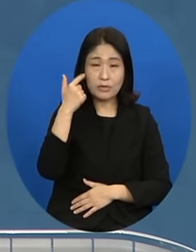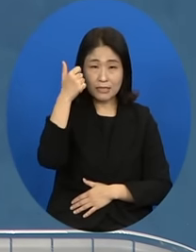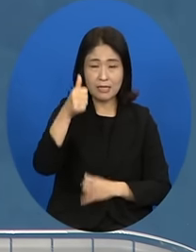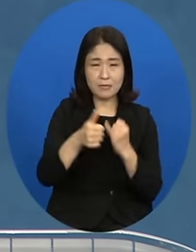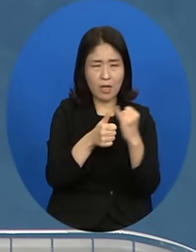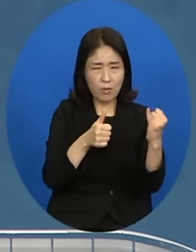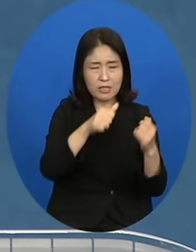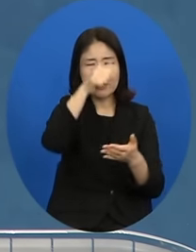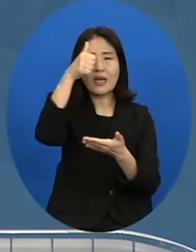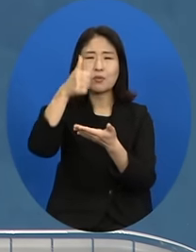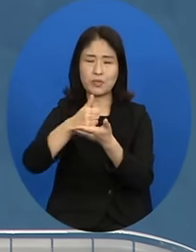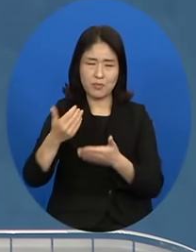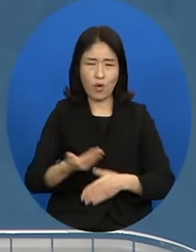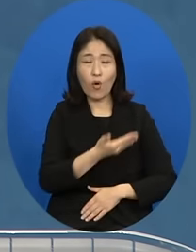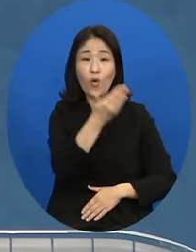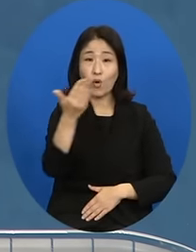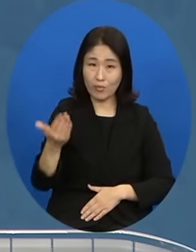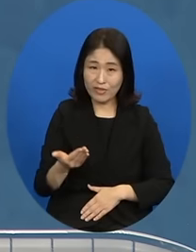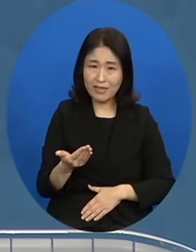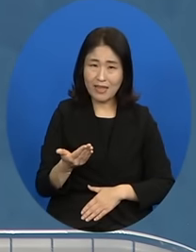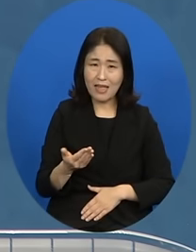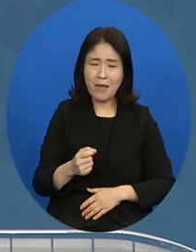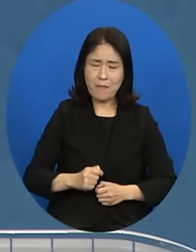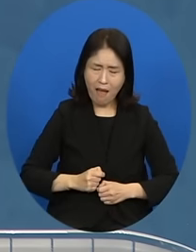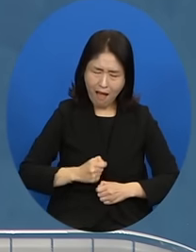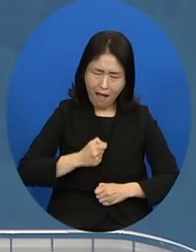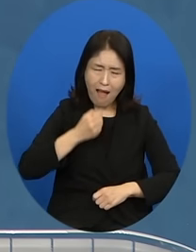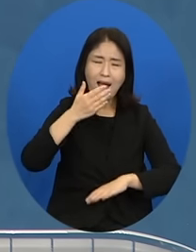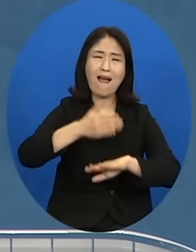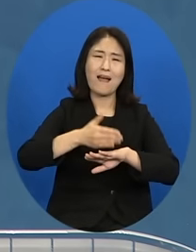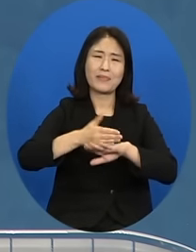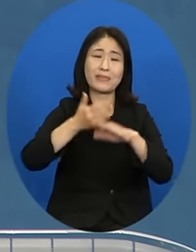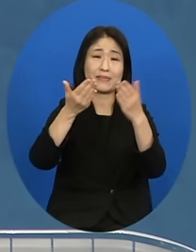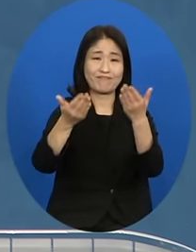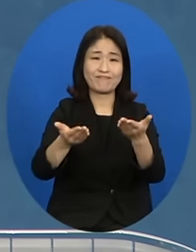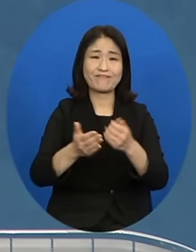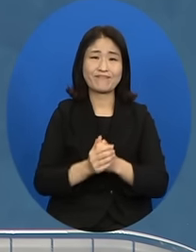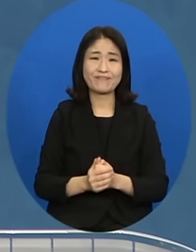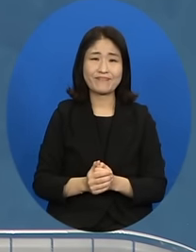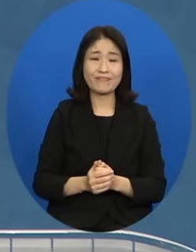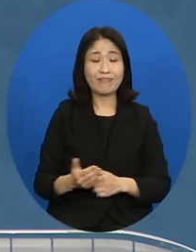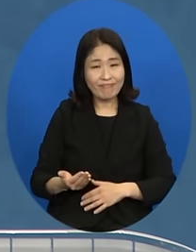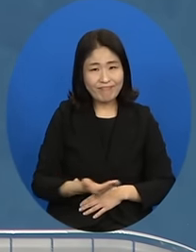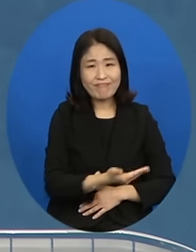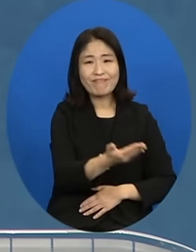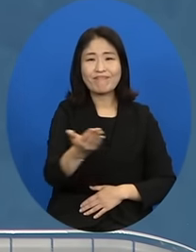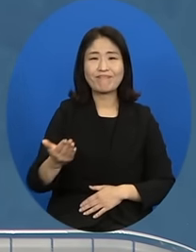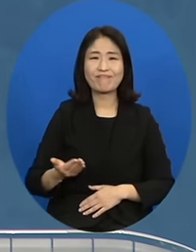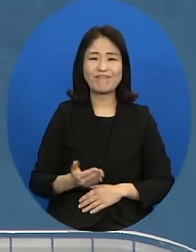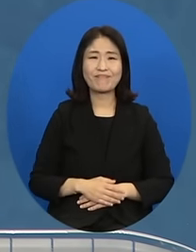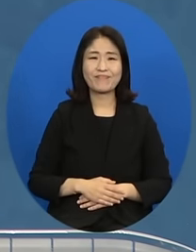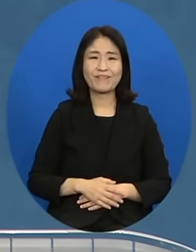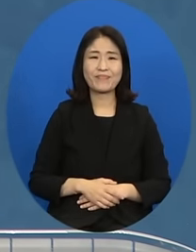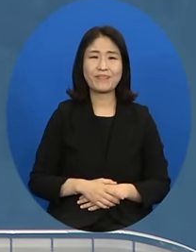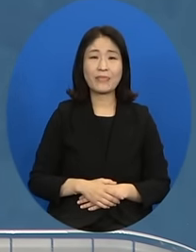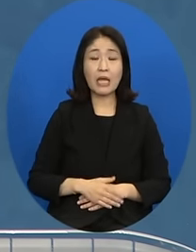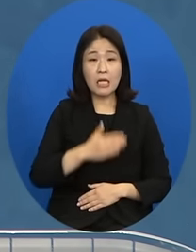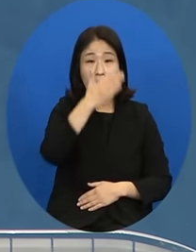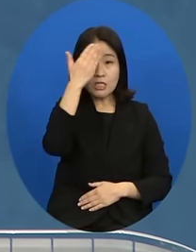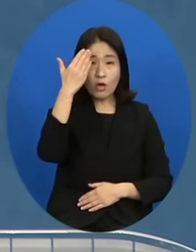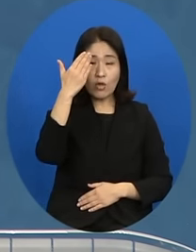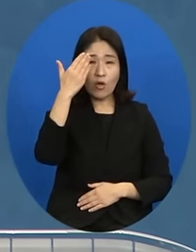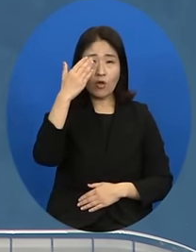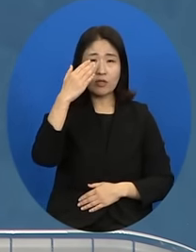장로님들, 성도님들께 진심으로 감사를 드립니다. 사랑하는 여러분, 이 시대의 청년